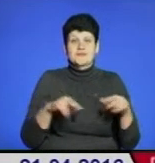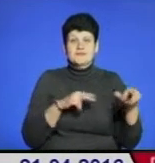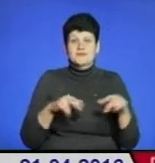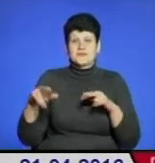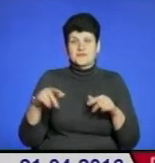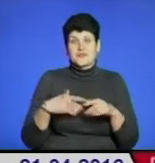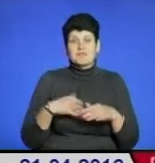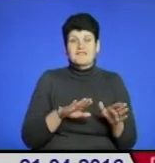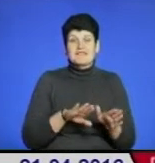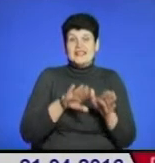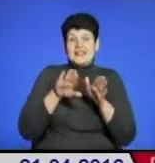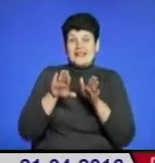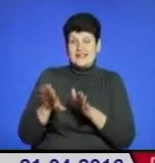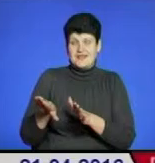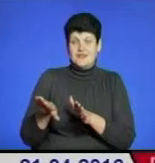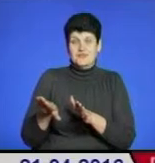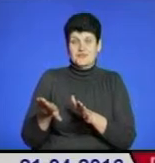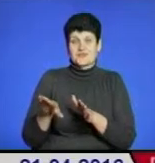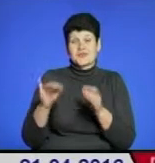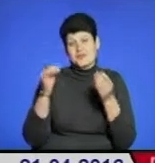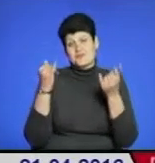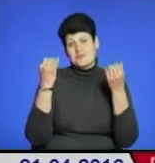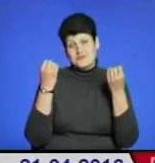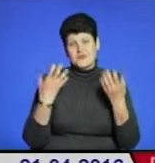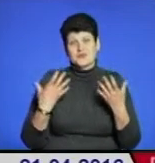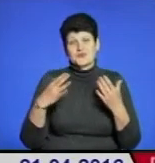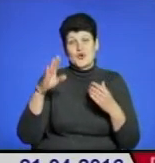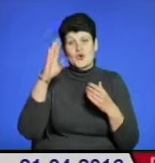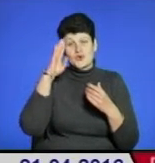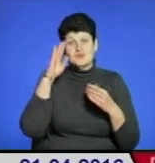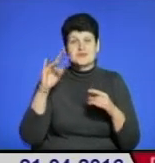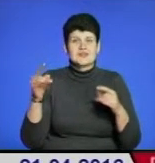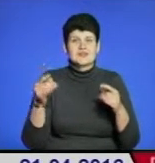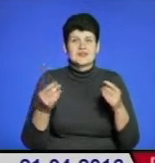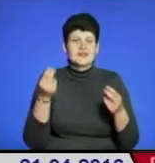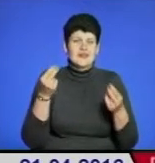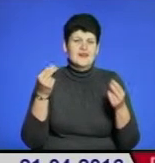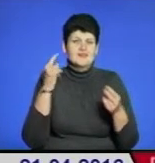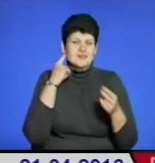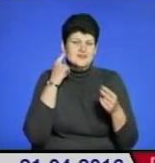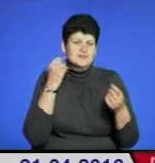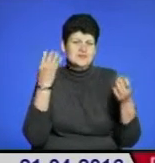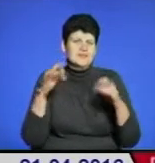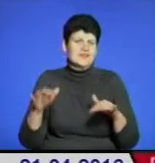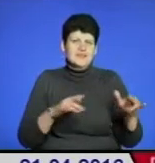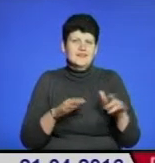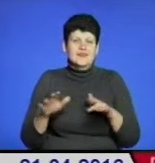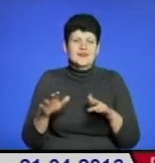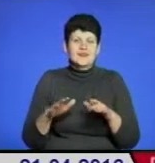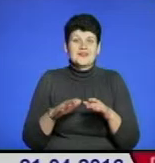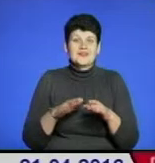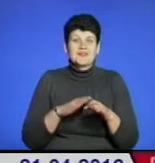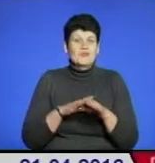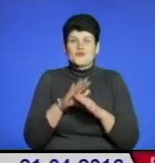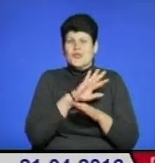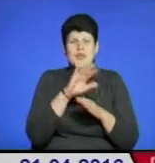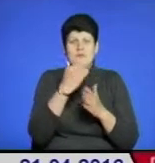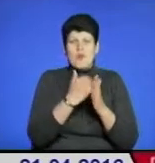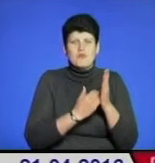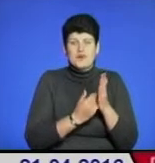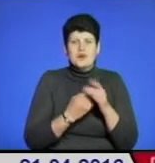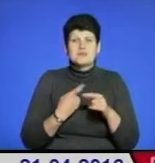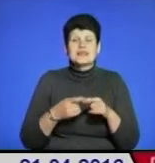тоді відкладаємо свій репертуар і просто хлопці грають на слух вальси, польки, щось таке. Тобто вже повністю не по програмі. Ну і